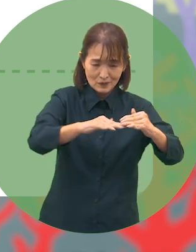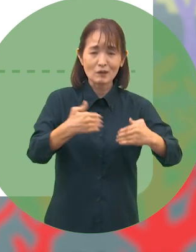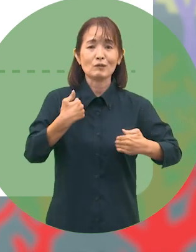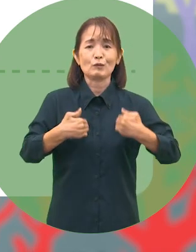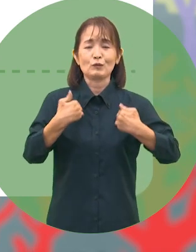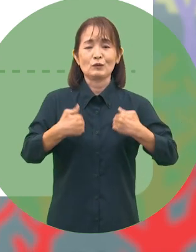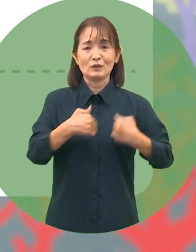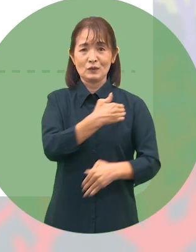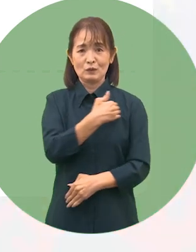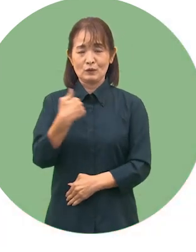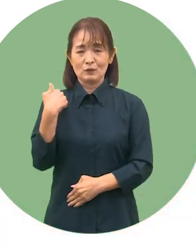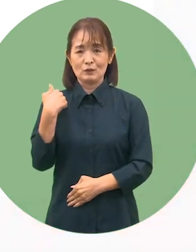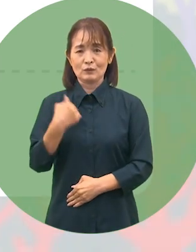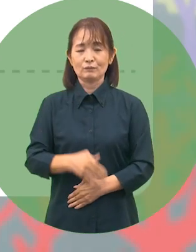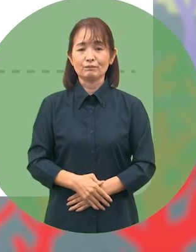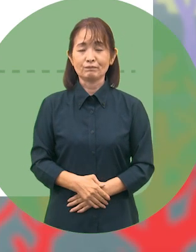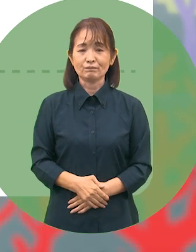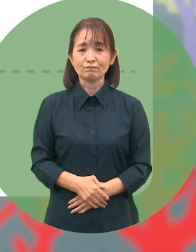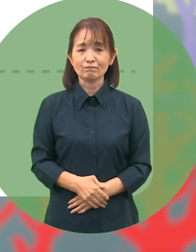まで。